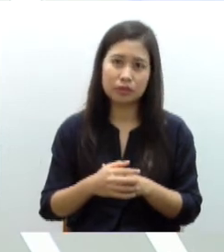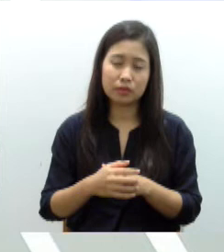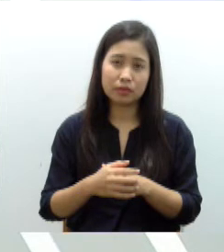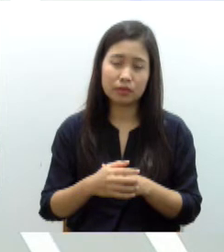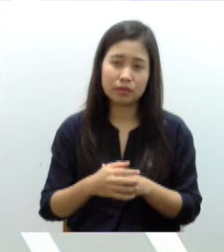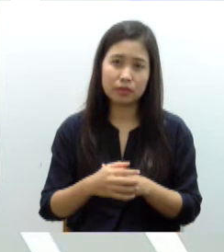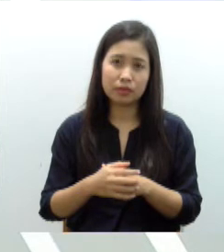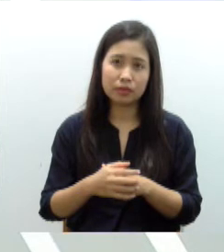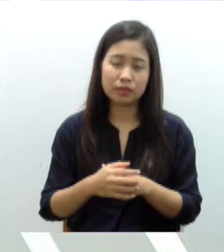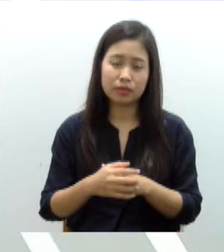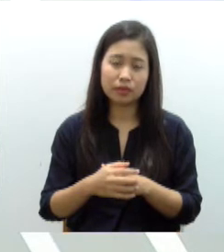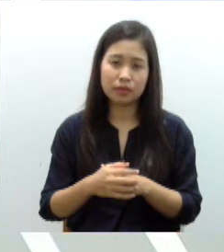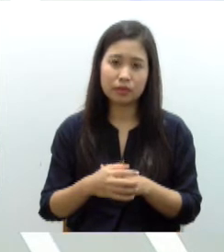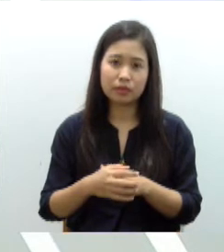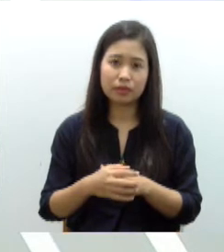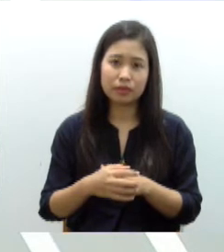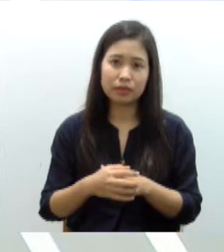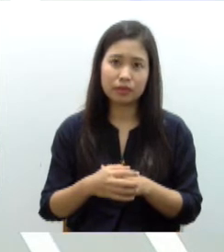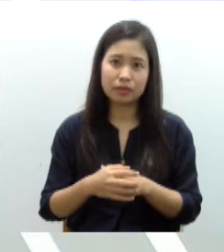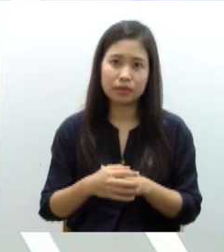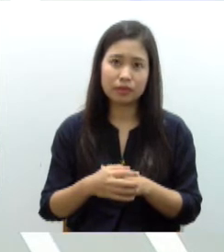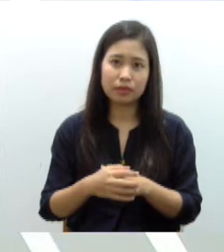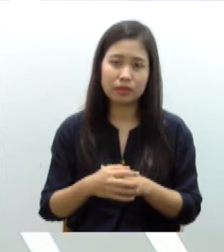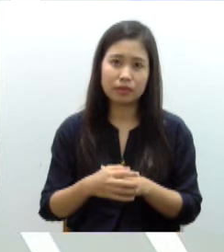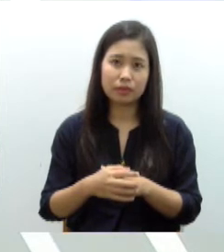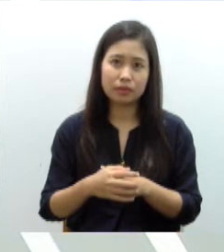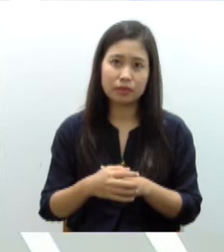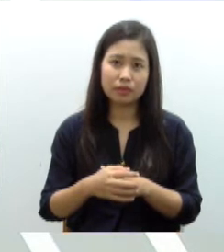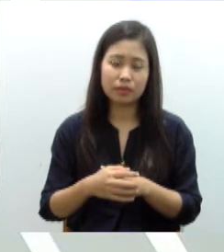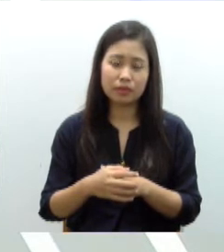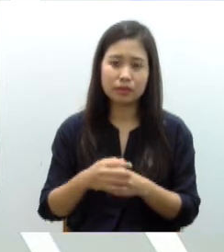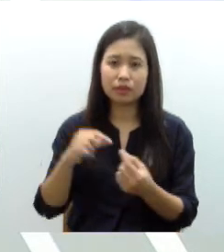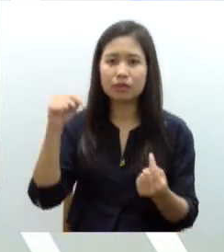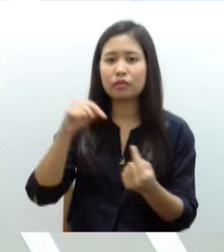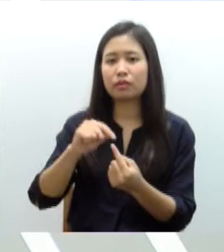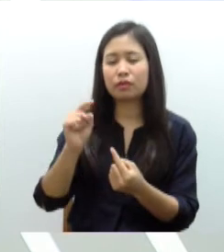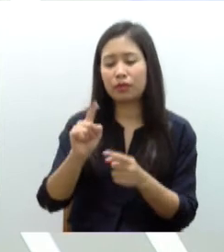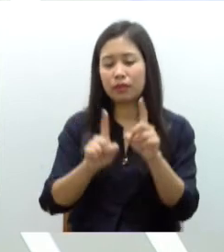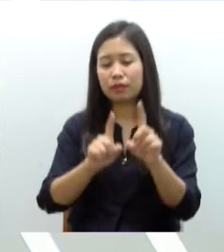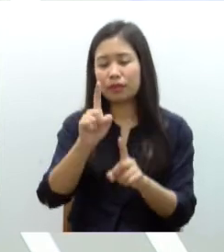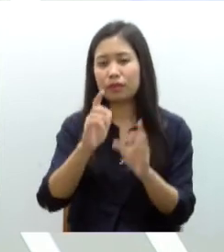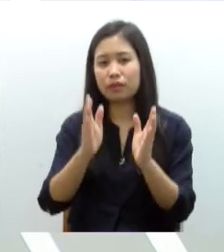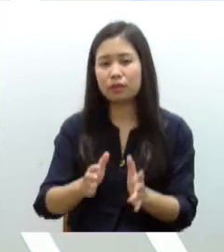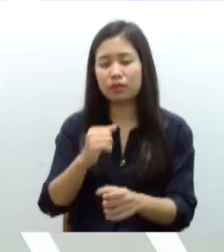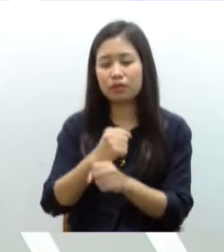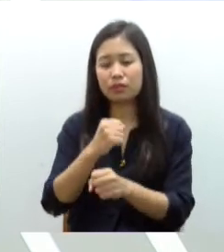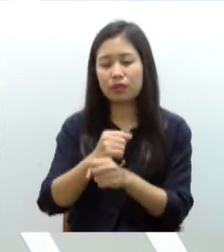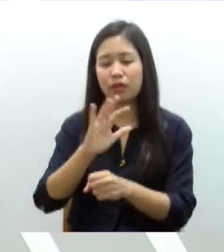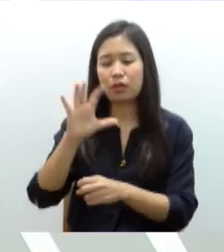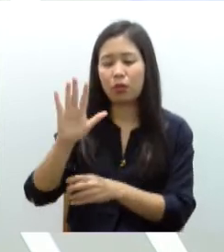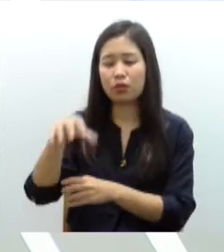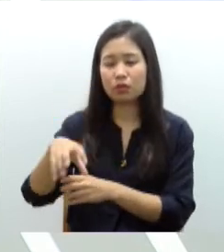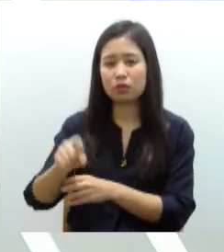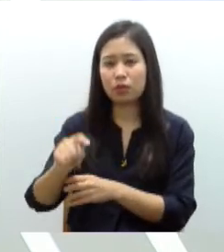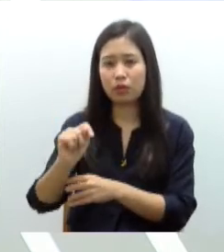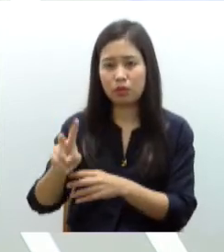พื่อให้เคลียร์กันเลยว่าคนที่ต้องตอบ IIT ก็จะเป็นในกลุ่มของบุคลากรในสังกัดสปท.แล้วก็ที่สังกัดในเขตพื้นที่นะครับ225เขตแ